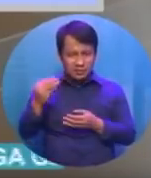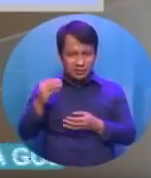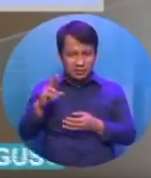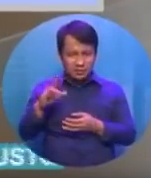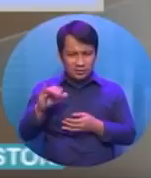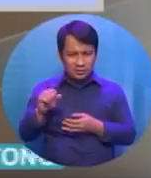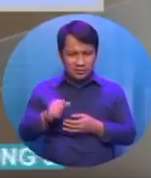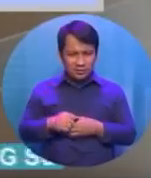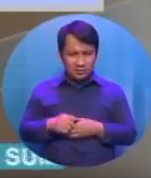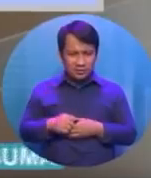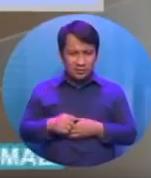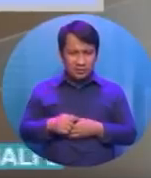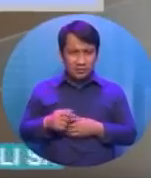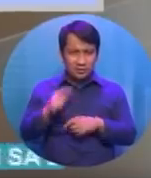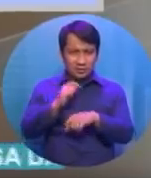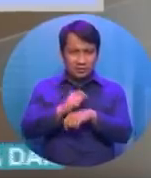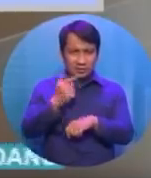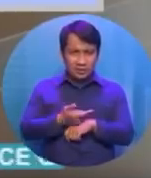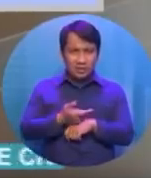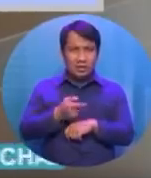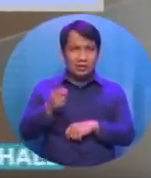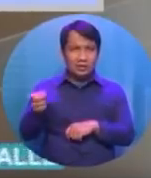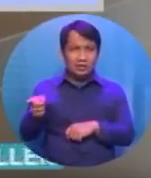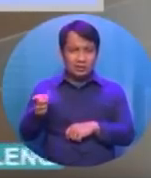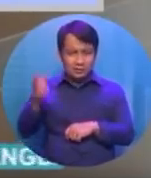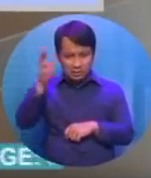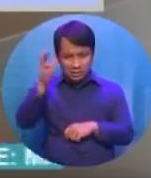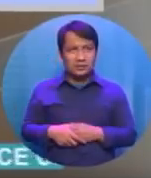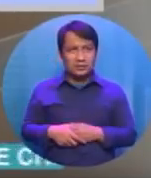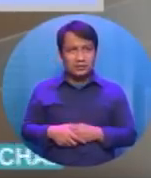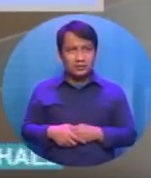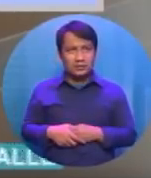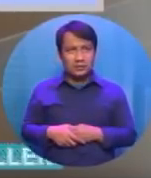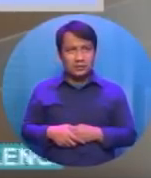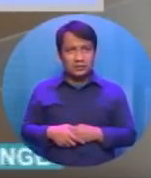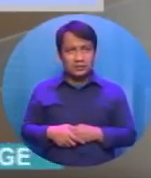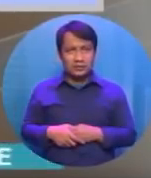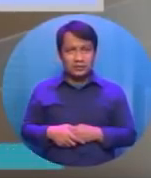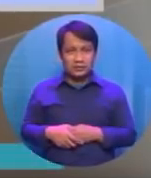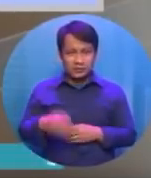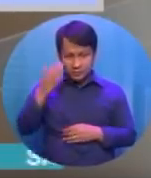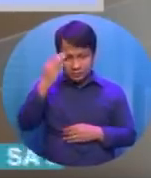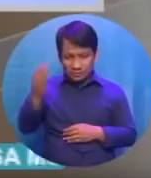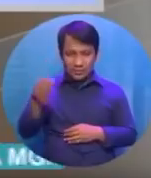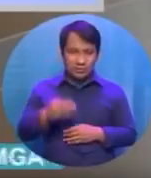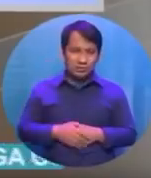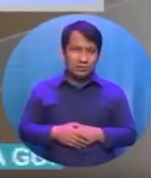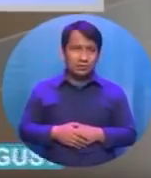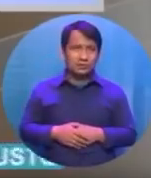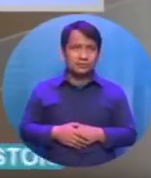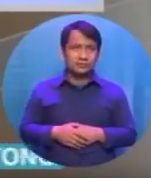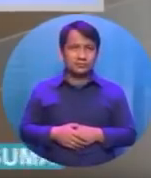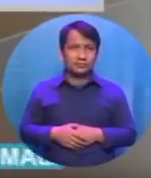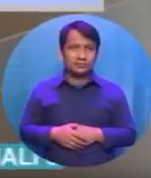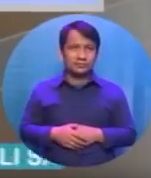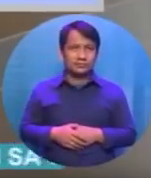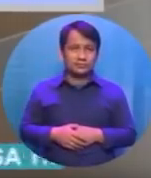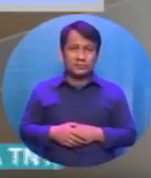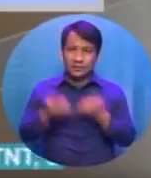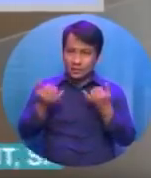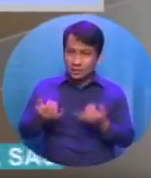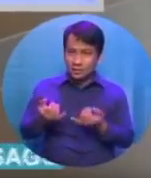ngayon? Sa ano po? Sa Taguig po. Taguig. Ikaw, Rene, nasaan ka? Nandito po sa Bulacan po. Bulacan. Okay. Very good.